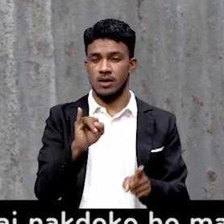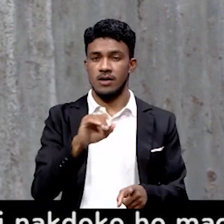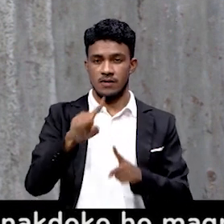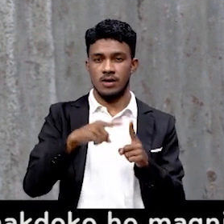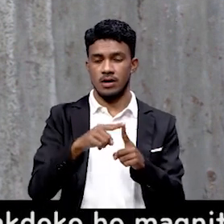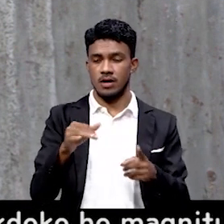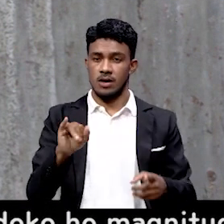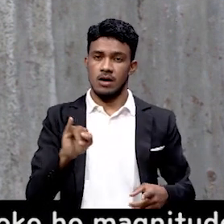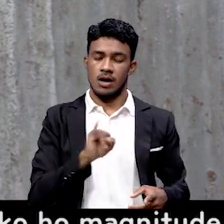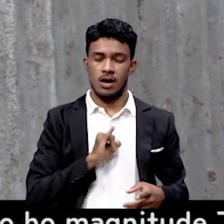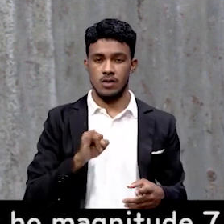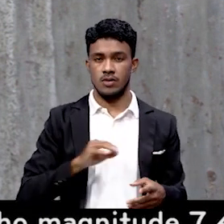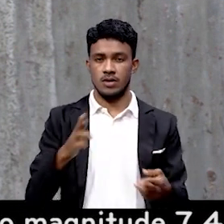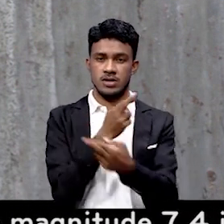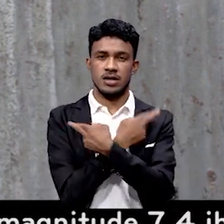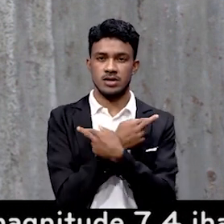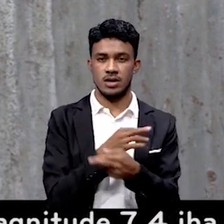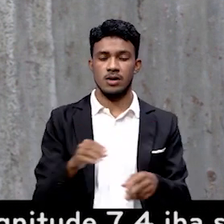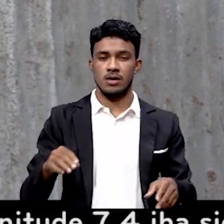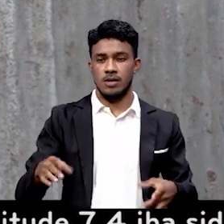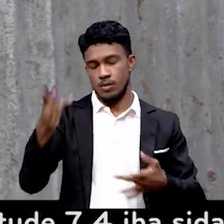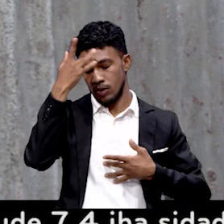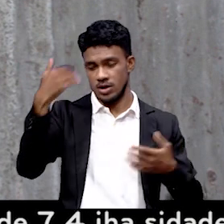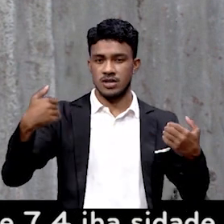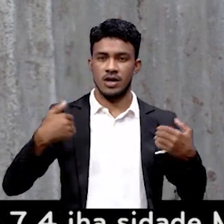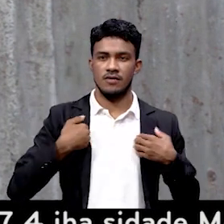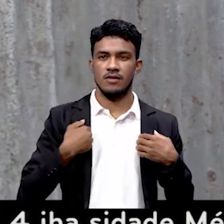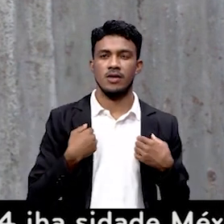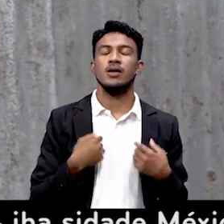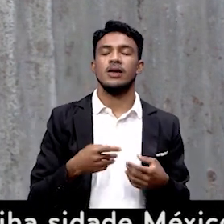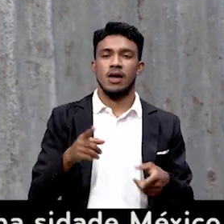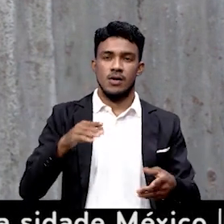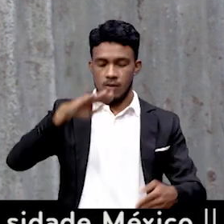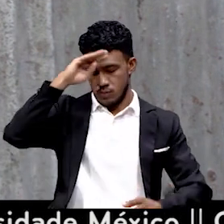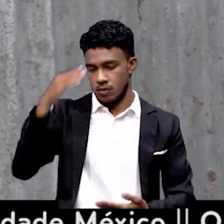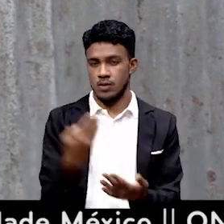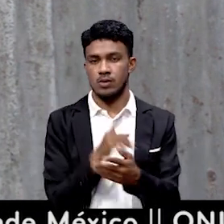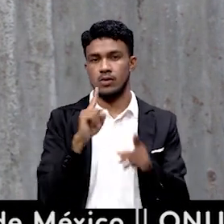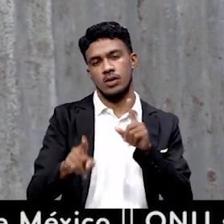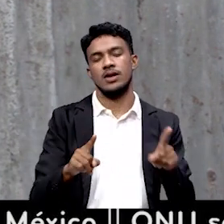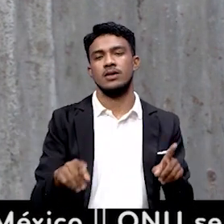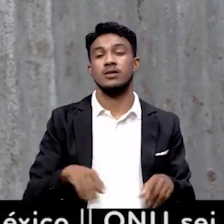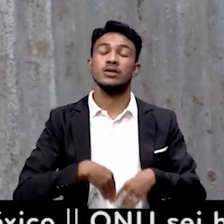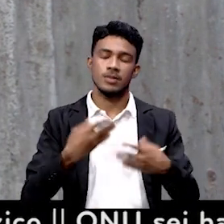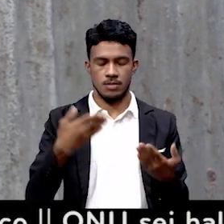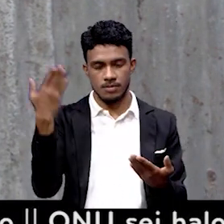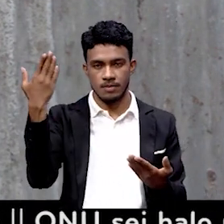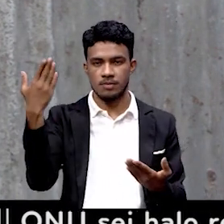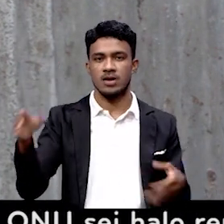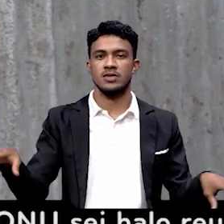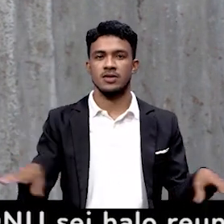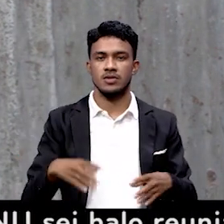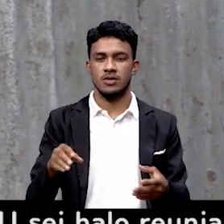Antau dia siwa si ama karak dia tu. Nih antau buka ba. Mais tenser kuida doan tambah. Hau